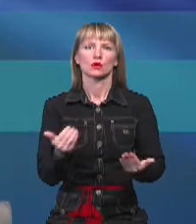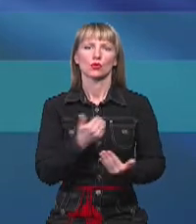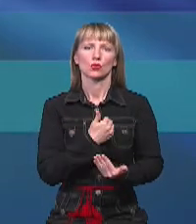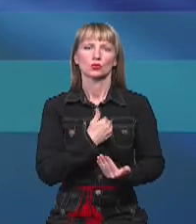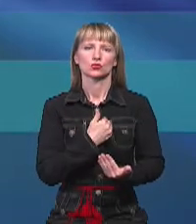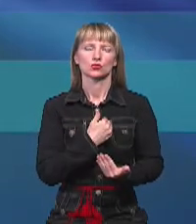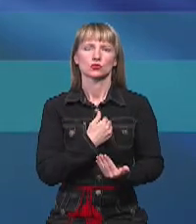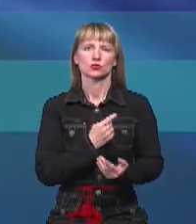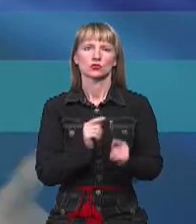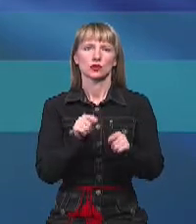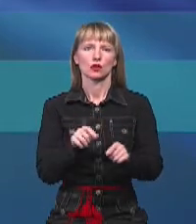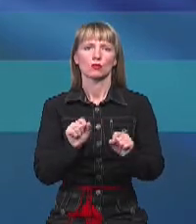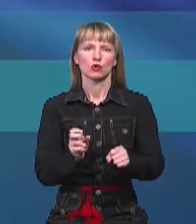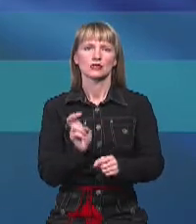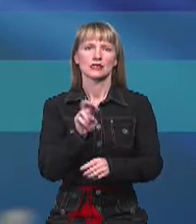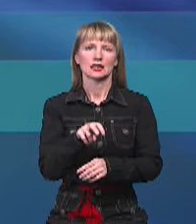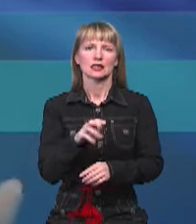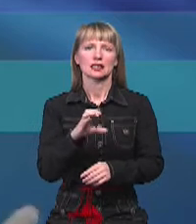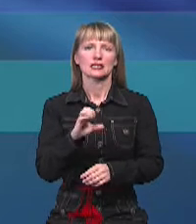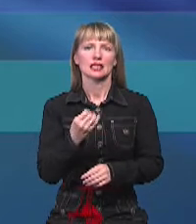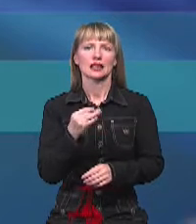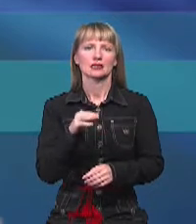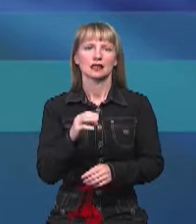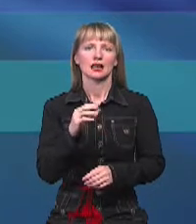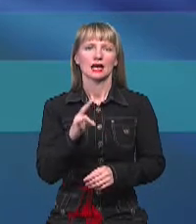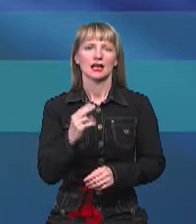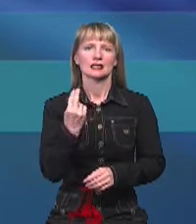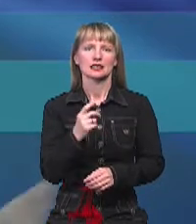хочуть уникнути, можуть зайти на сайт НСЗУ, по-перше, офіційний